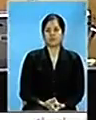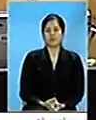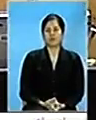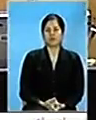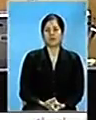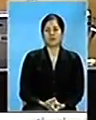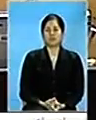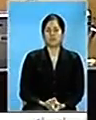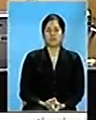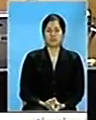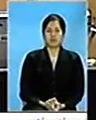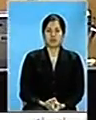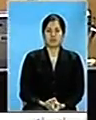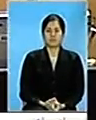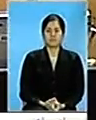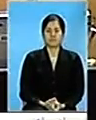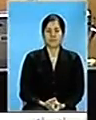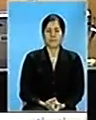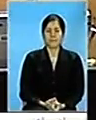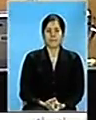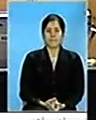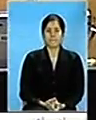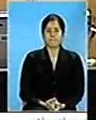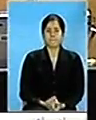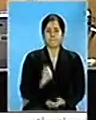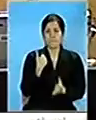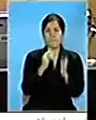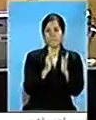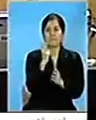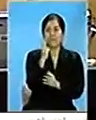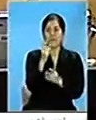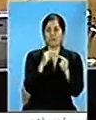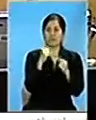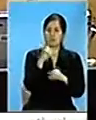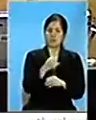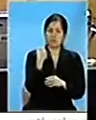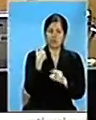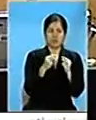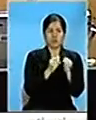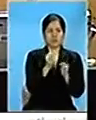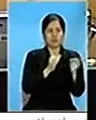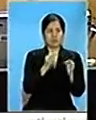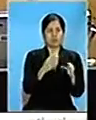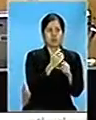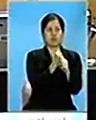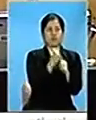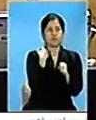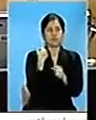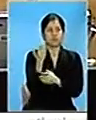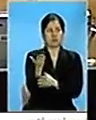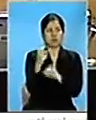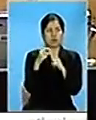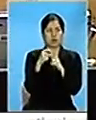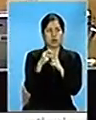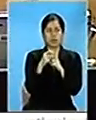ท่านทราบท่านถอนนะครับพอนะครับผมจะเดินเรื่องต่อเหลืออีก2คนจะได้เขาชี้แจงให้จบครับเรื่องนี้ถอนนะครับแค่พูดคำว่าถ